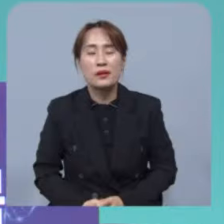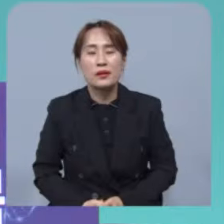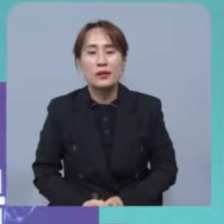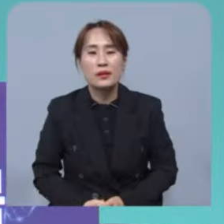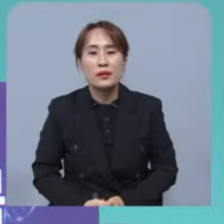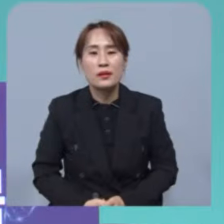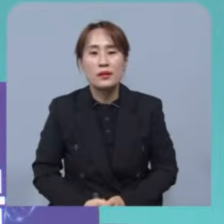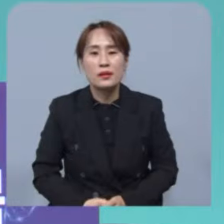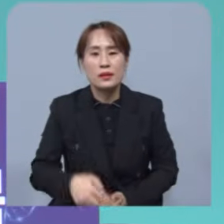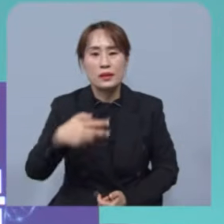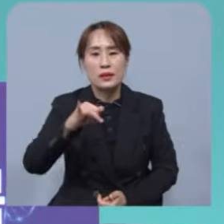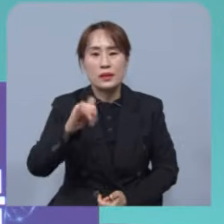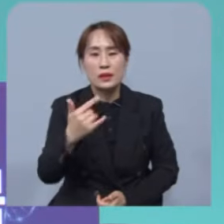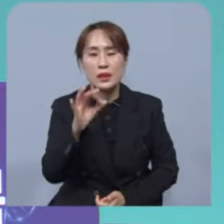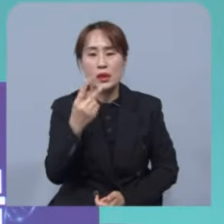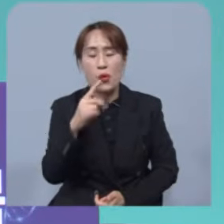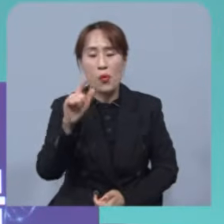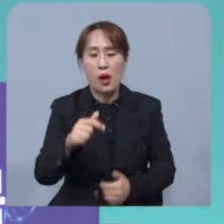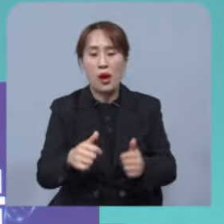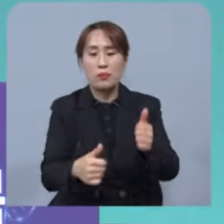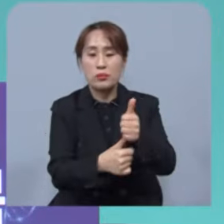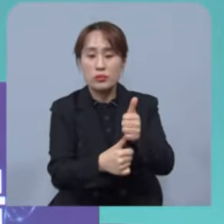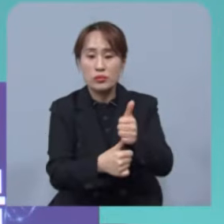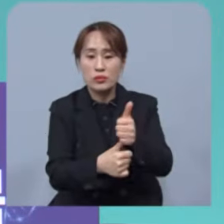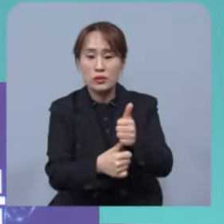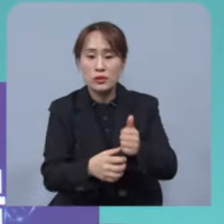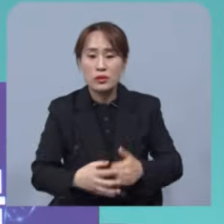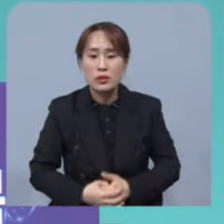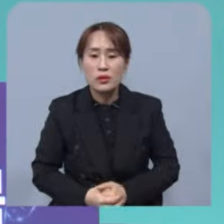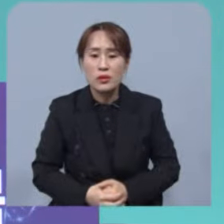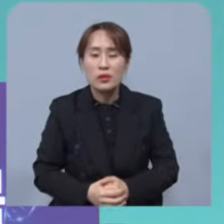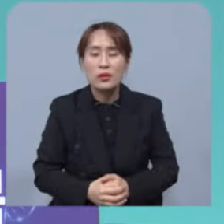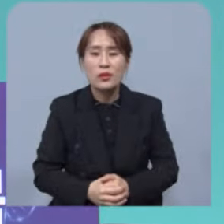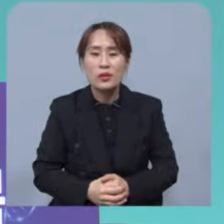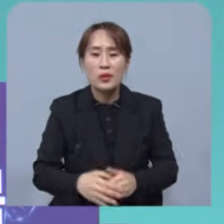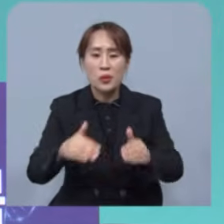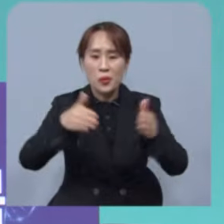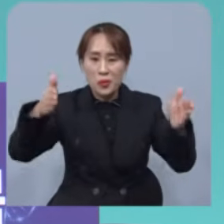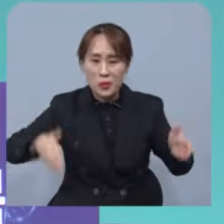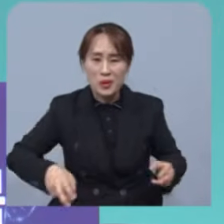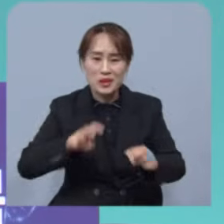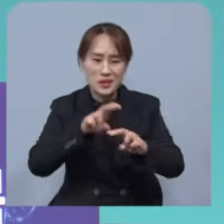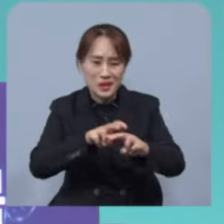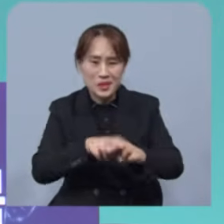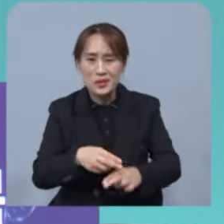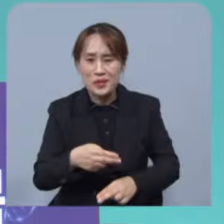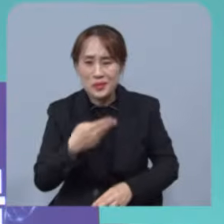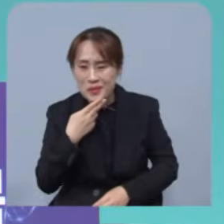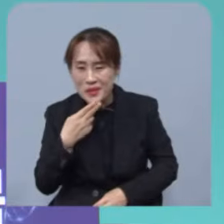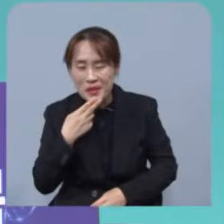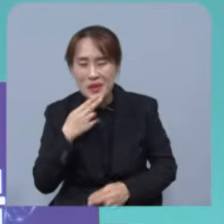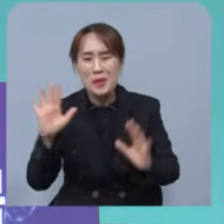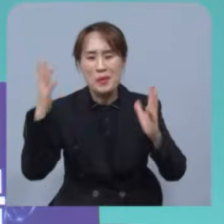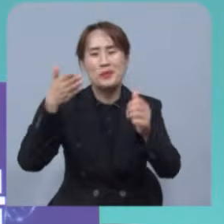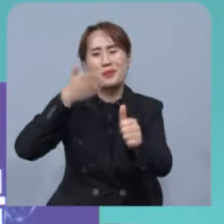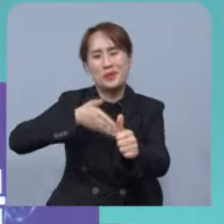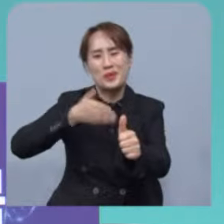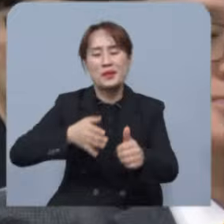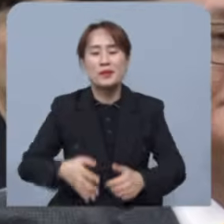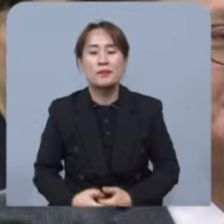그리고 우리 신용환 부위원장님 원래 이 자리를 위에다 많이 드리는데 뭐 공정성 어쩌고해서 자리도 뺏었다고 하던데 박수라도 한번